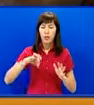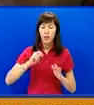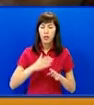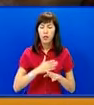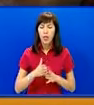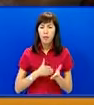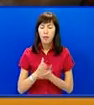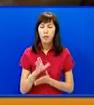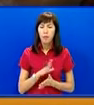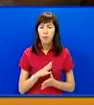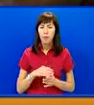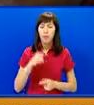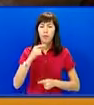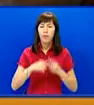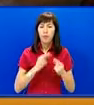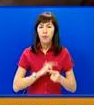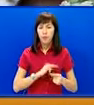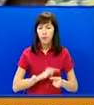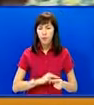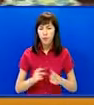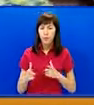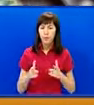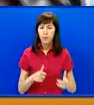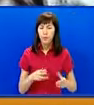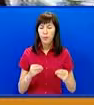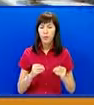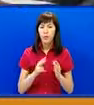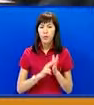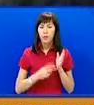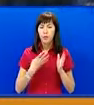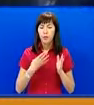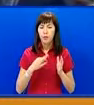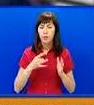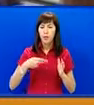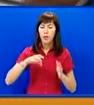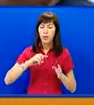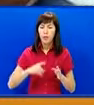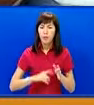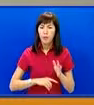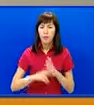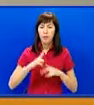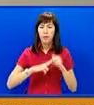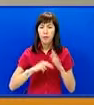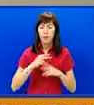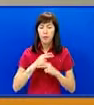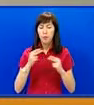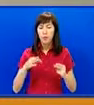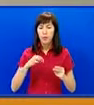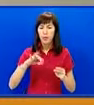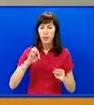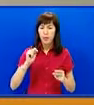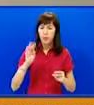было направлено на перерабатывающую промышленность. Еще 84 миллиардов тенге на строительство зданий.